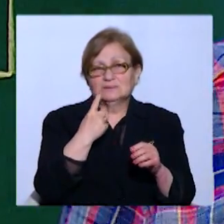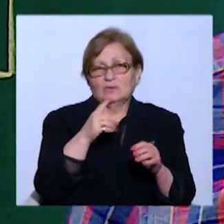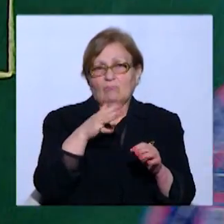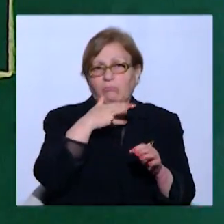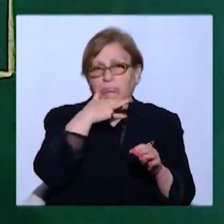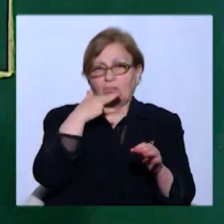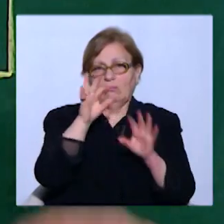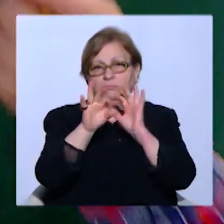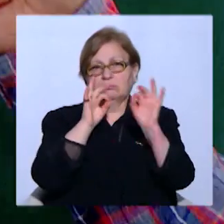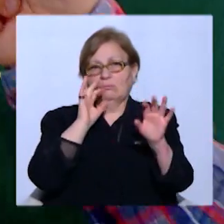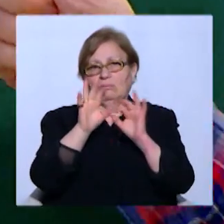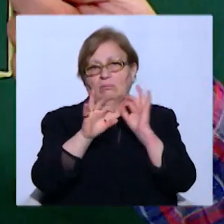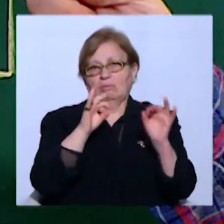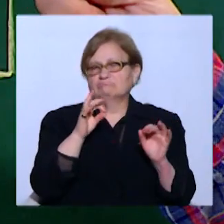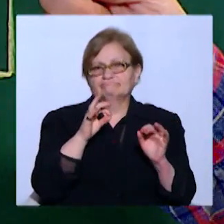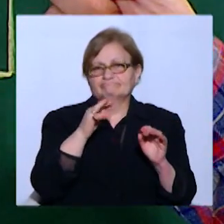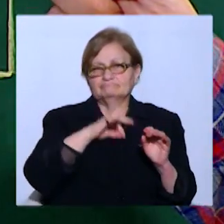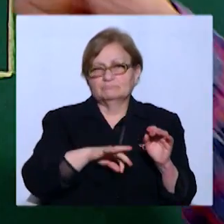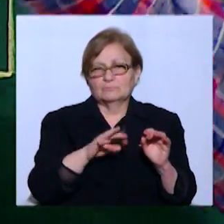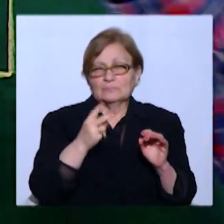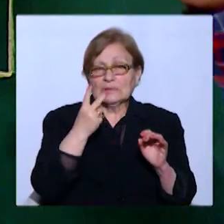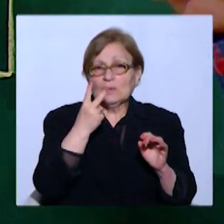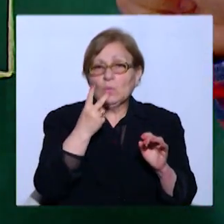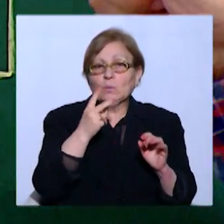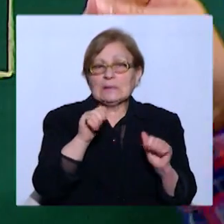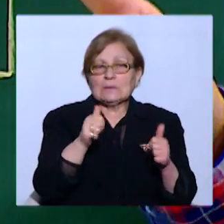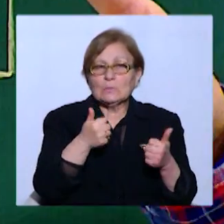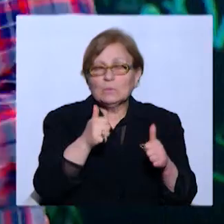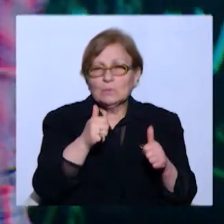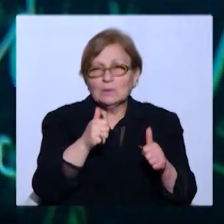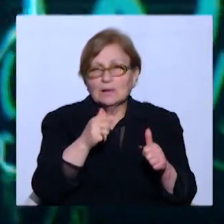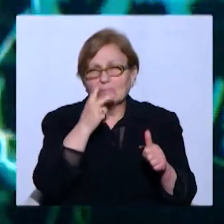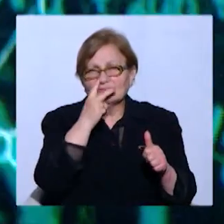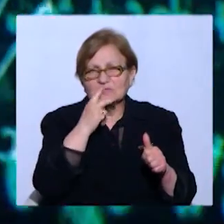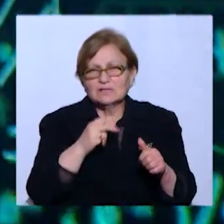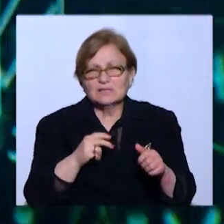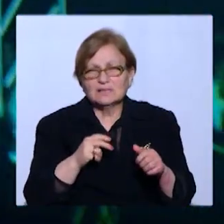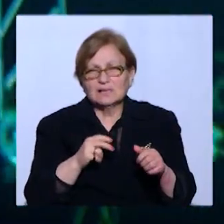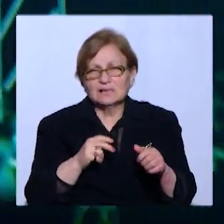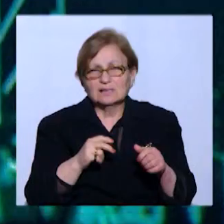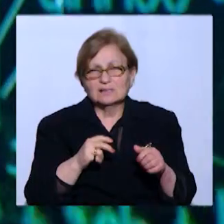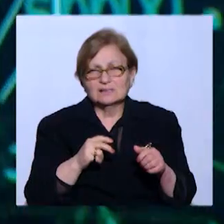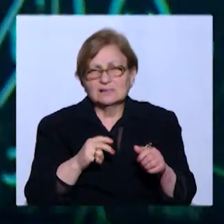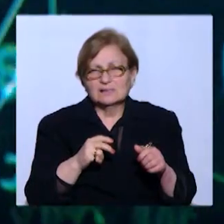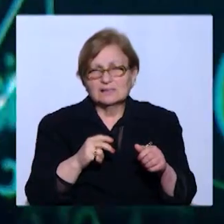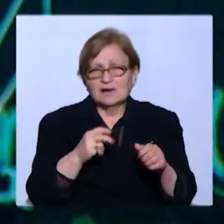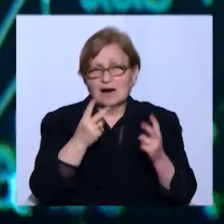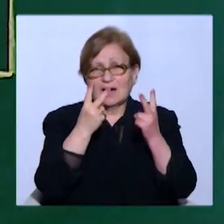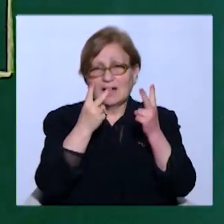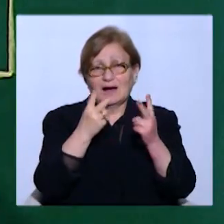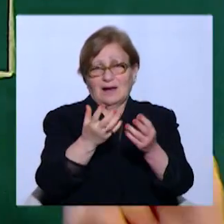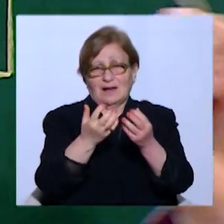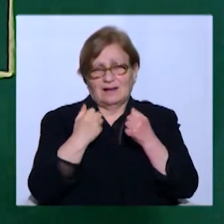ბევრი ღერის მოხსნა დაგჭირდება. ორიანი გამოვა, როგორ გამოვა? აი ესენი უნდა